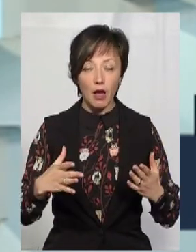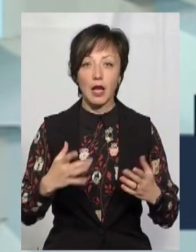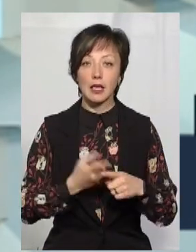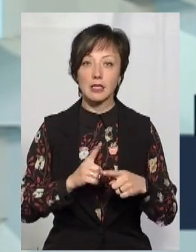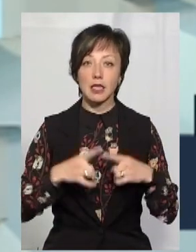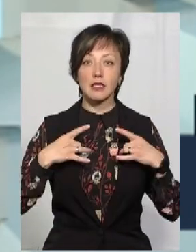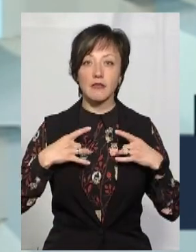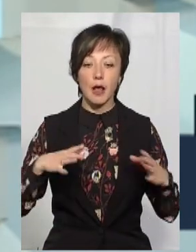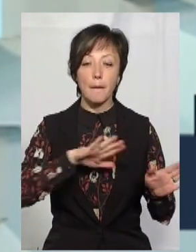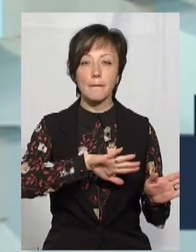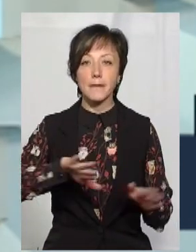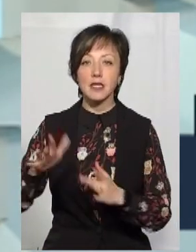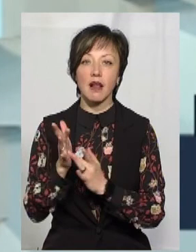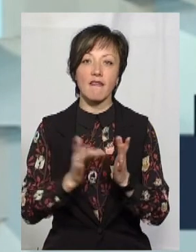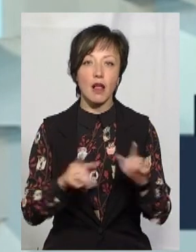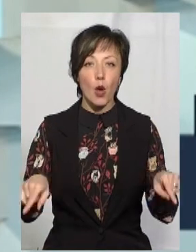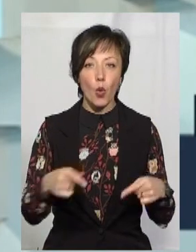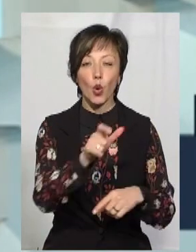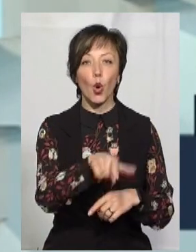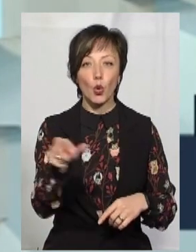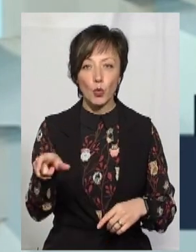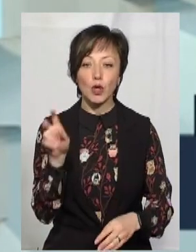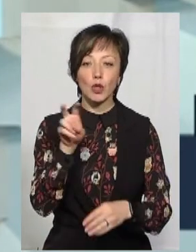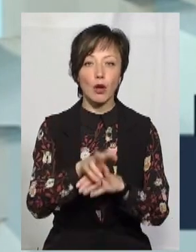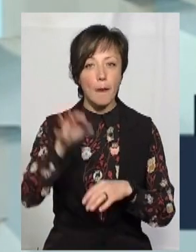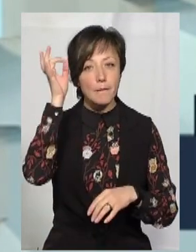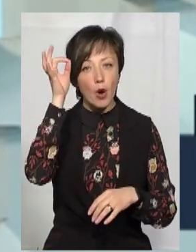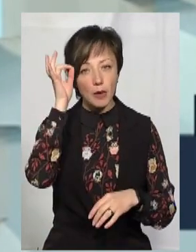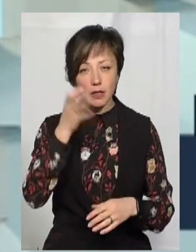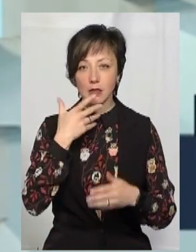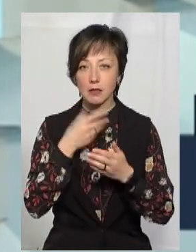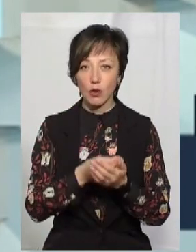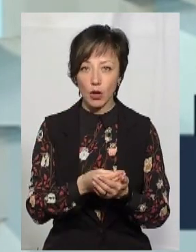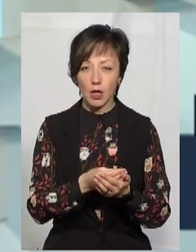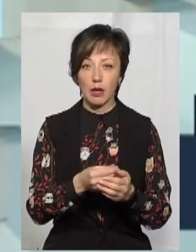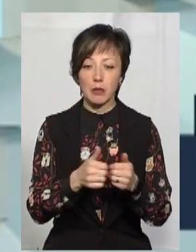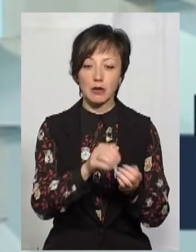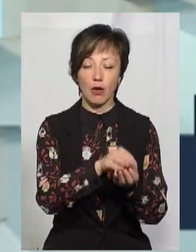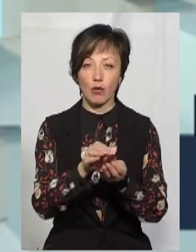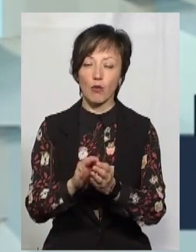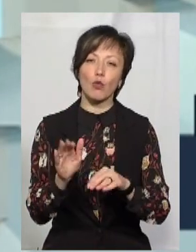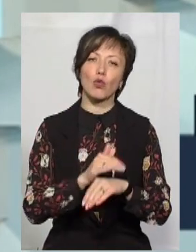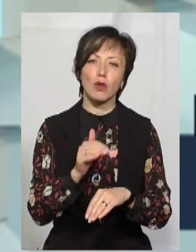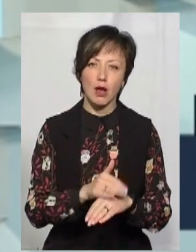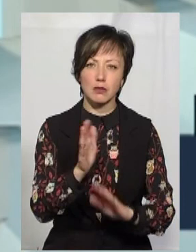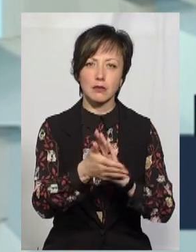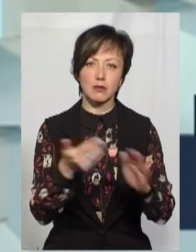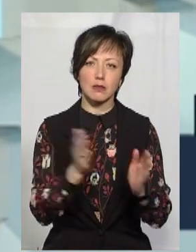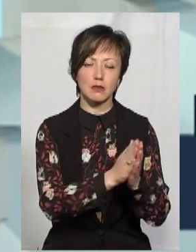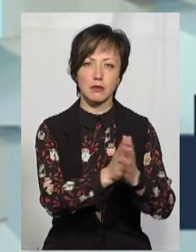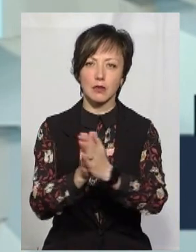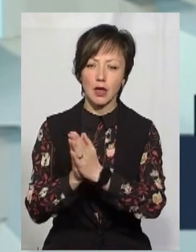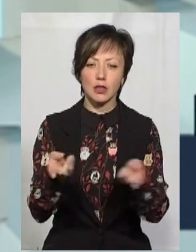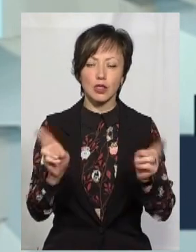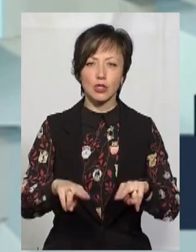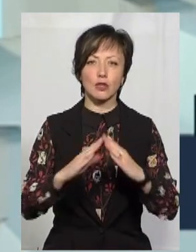це свята після Великодня, коли люди, як правило, йдуть і поминають своїх близьких на кладовищах. Будь ласка, ми цього року вас закликаємо так само